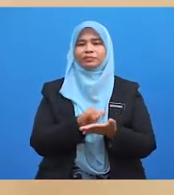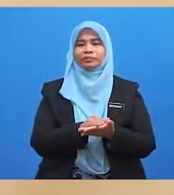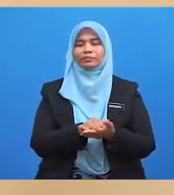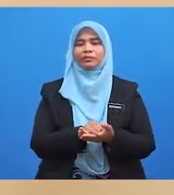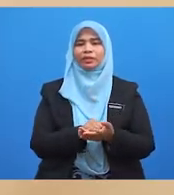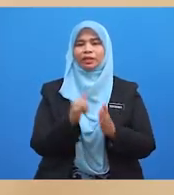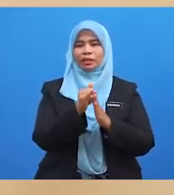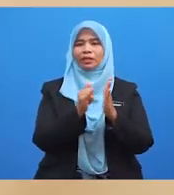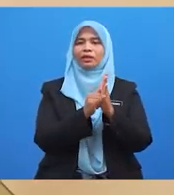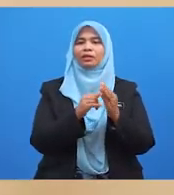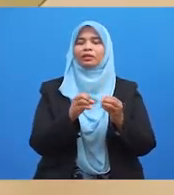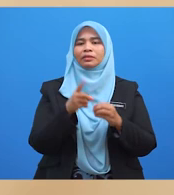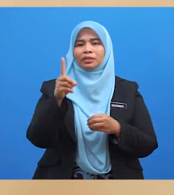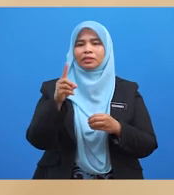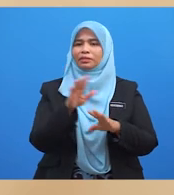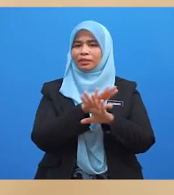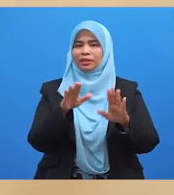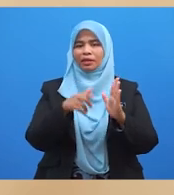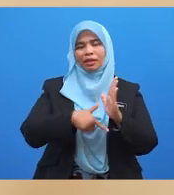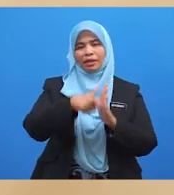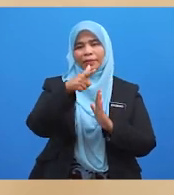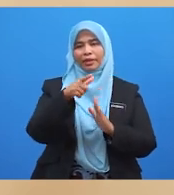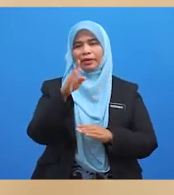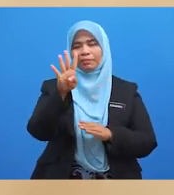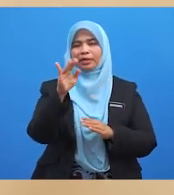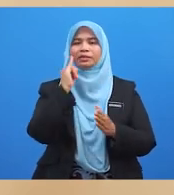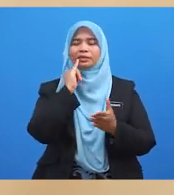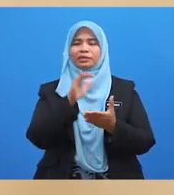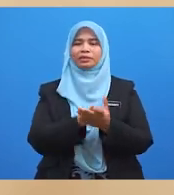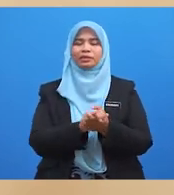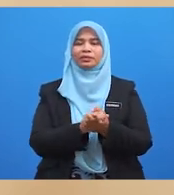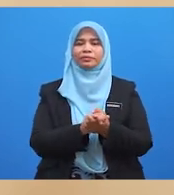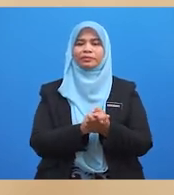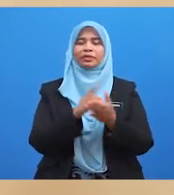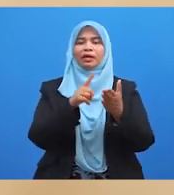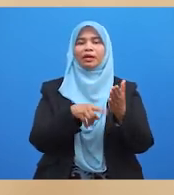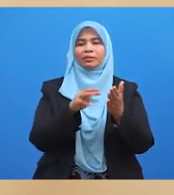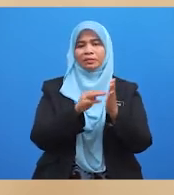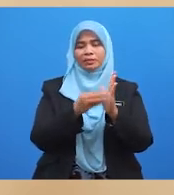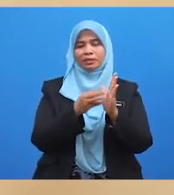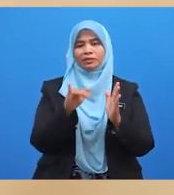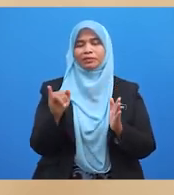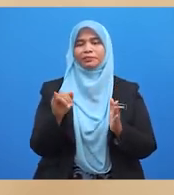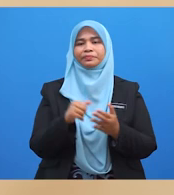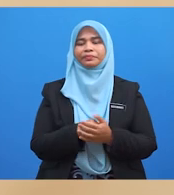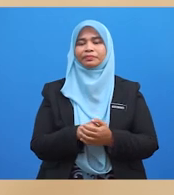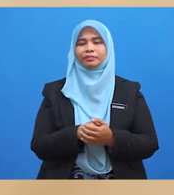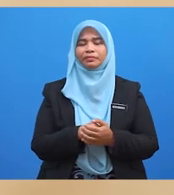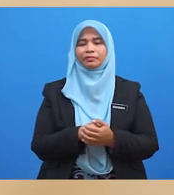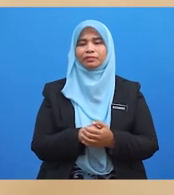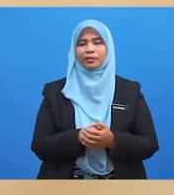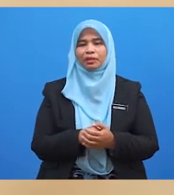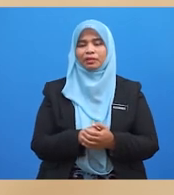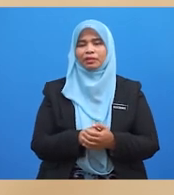yang pertama, tidak melebihi empat orang isteri. Apakah maksudnya? Berdasarkan surah An-Nisa